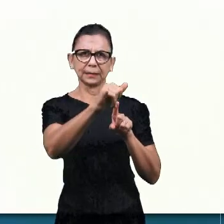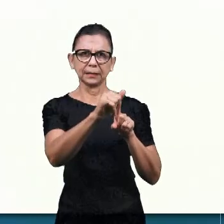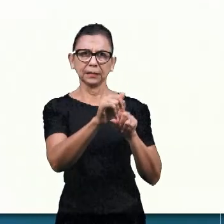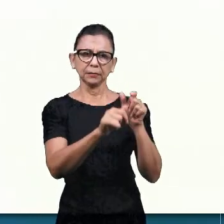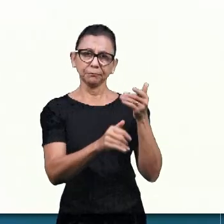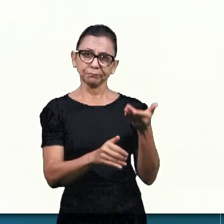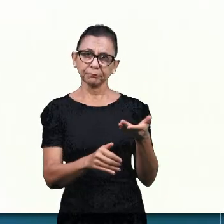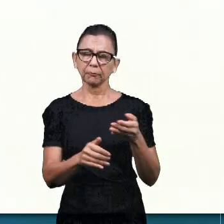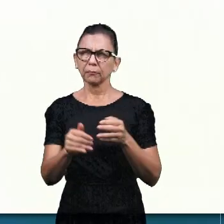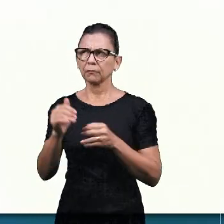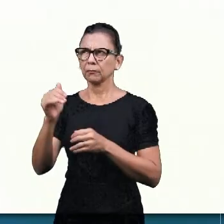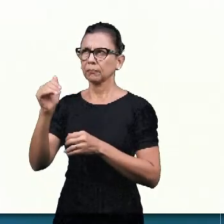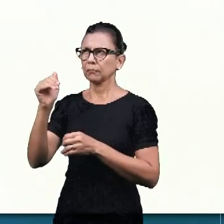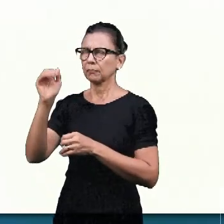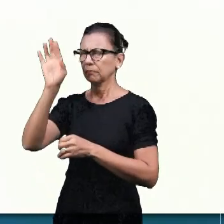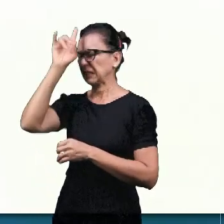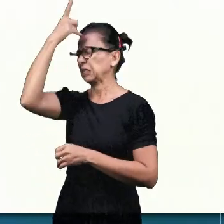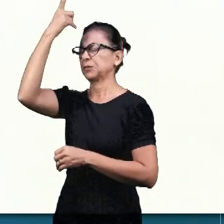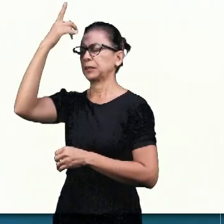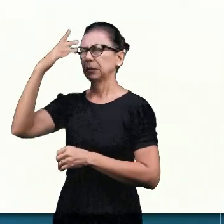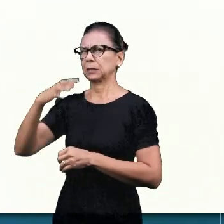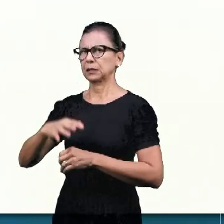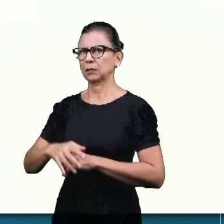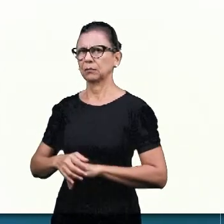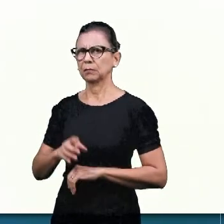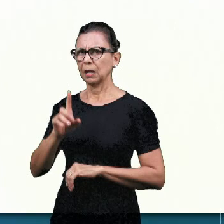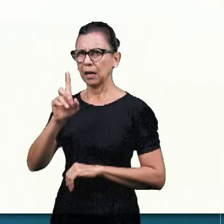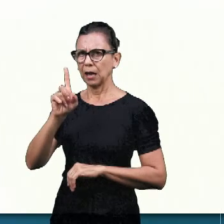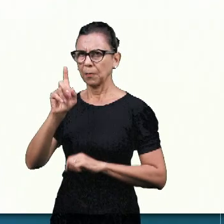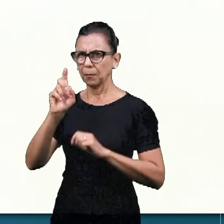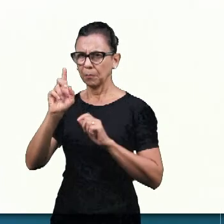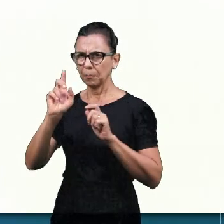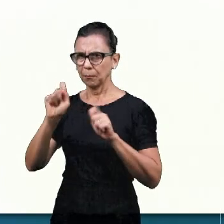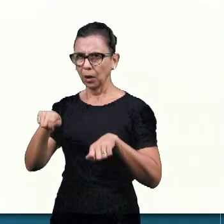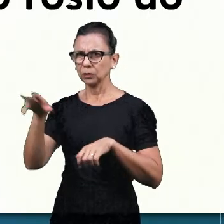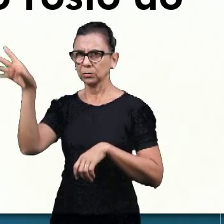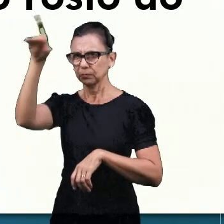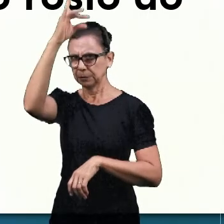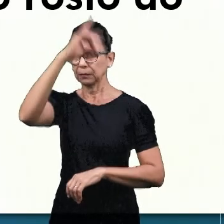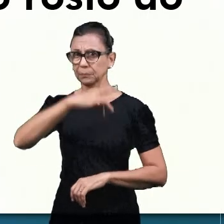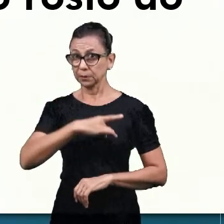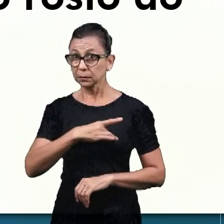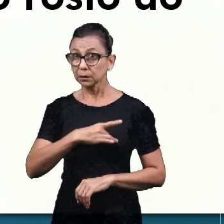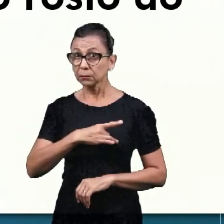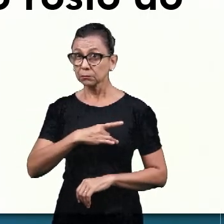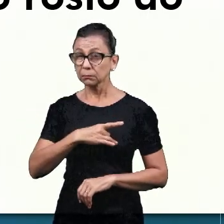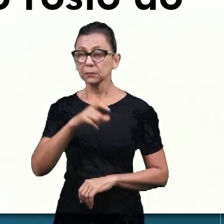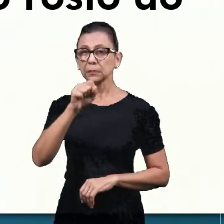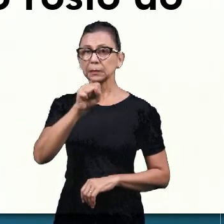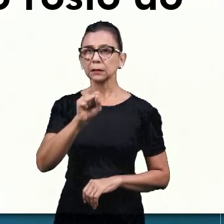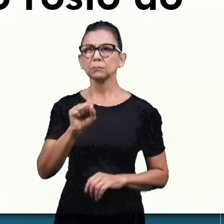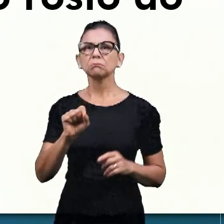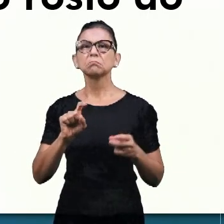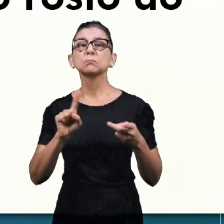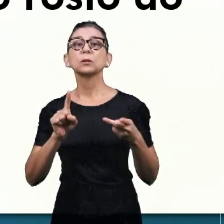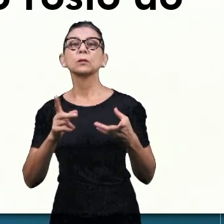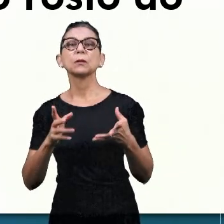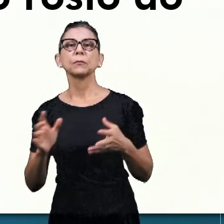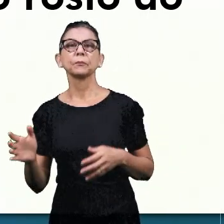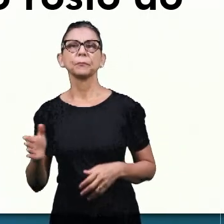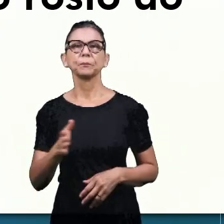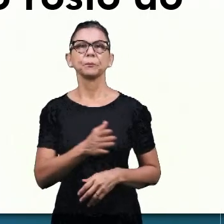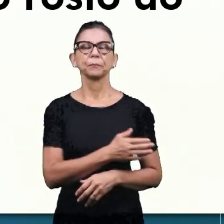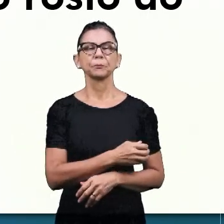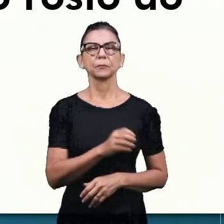oui ou non? Et quel est le justificatif de cette réponse? Allons-y à l'autre.